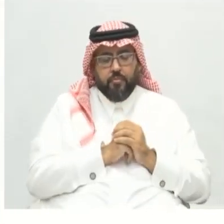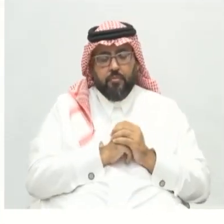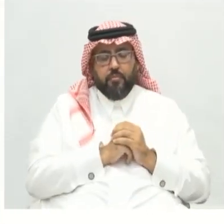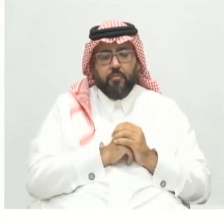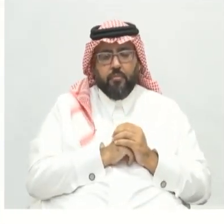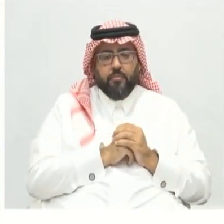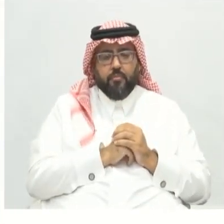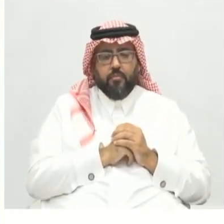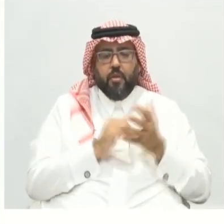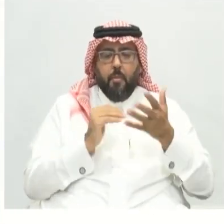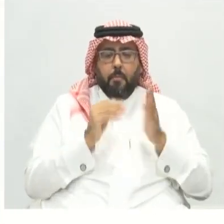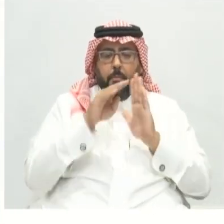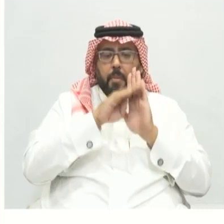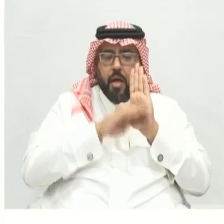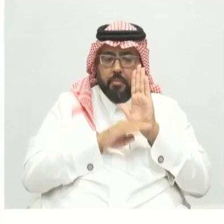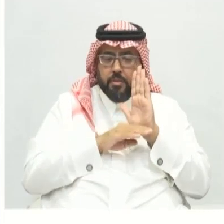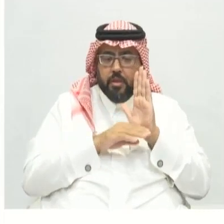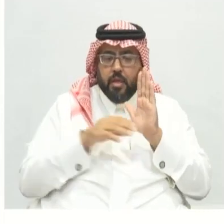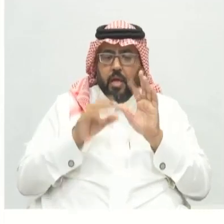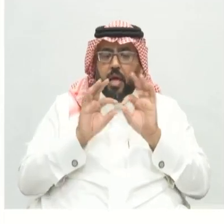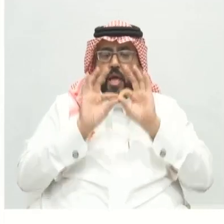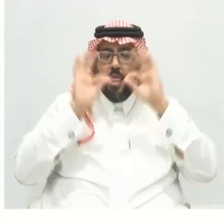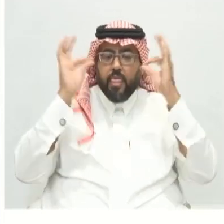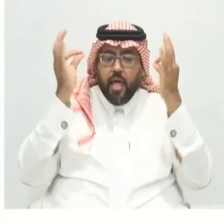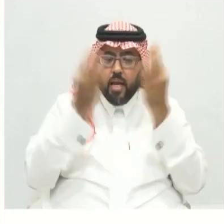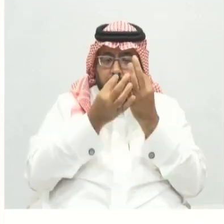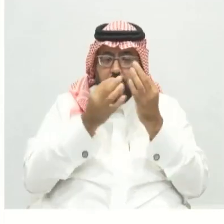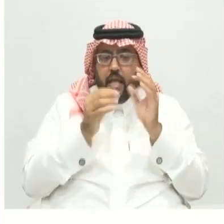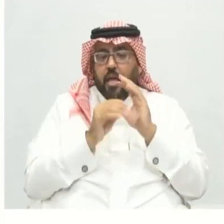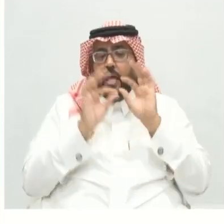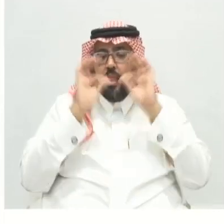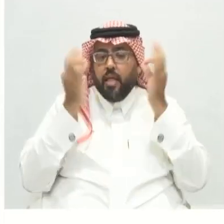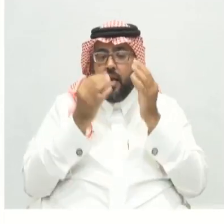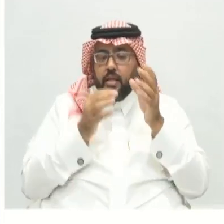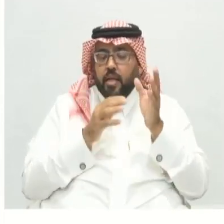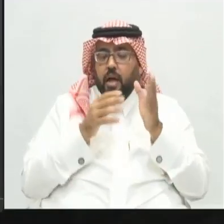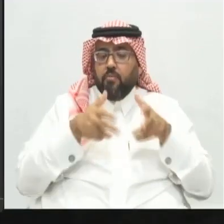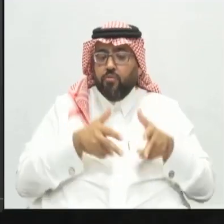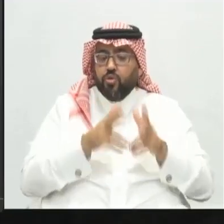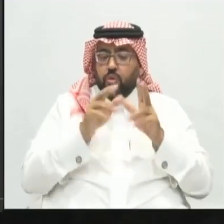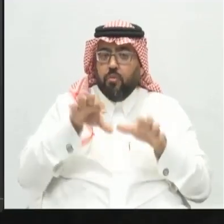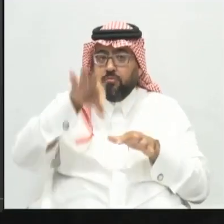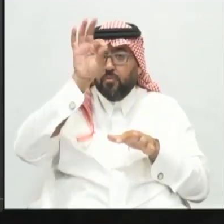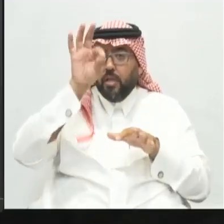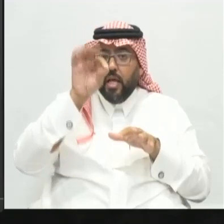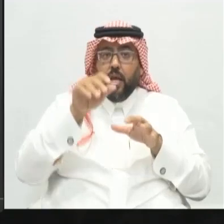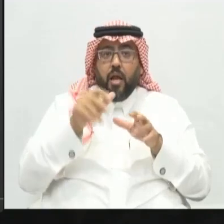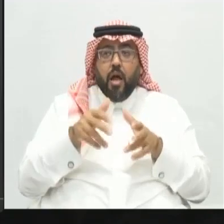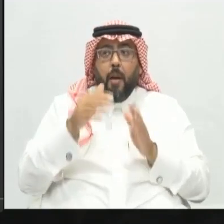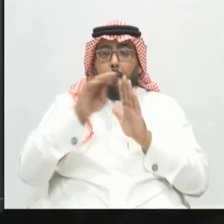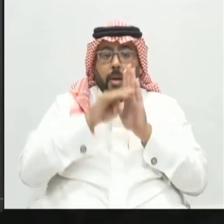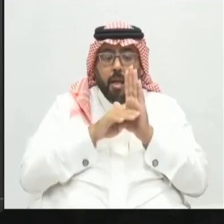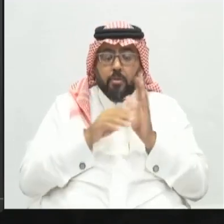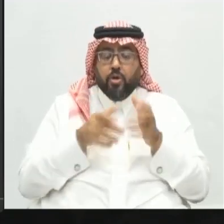وجدت برامج اداره المشروعات عند اختيارك لاي برنامج حاسوبي يجب عليك معرفه